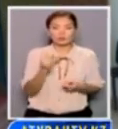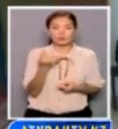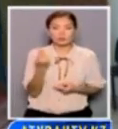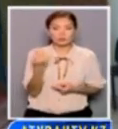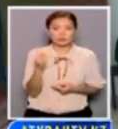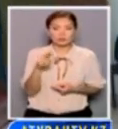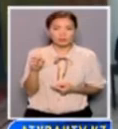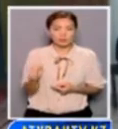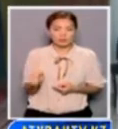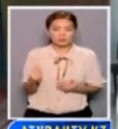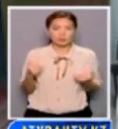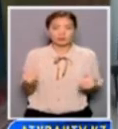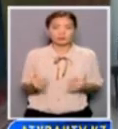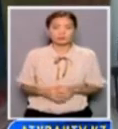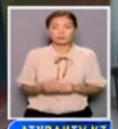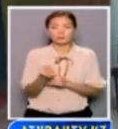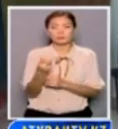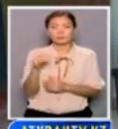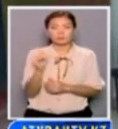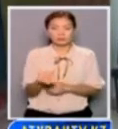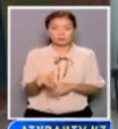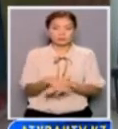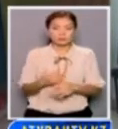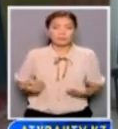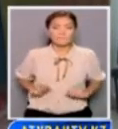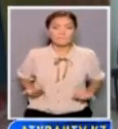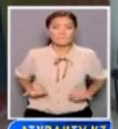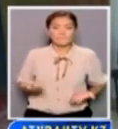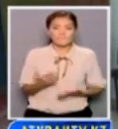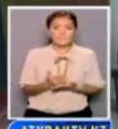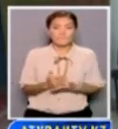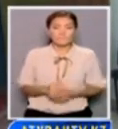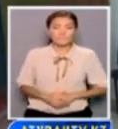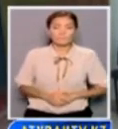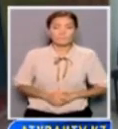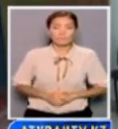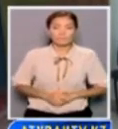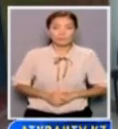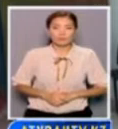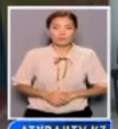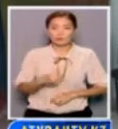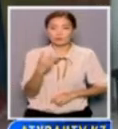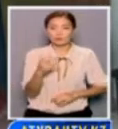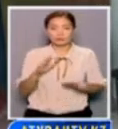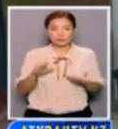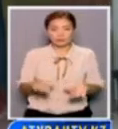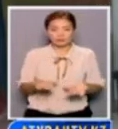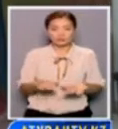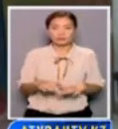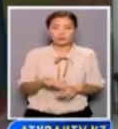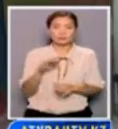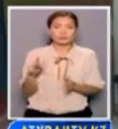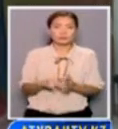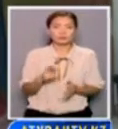ауылдық округінде қазіргі уақытта 12 мыңға жуық халық тұрады. Мына беріліп отырған 200 орындық Атырау